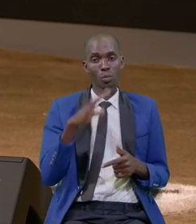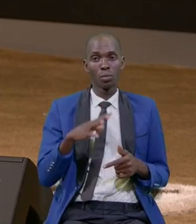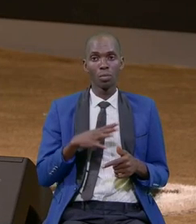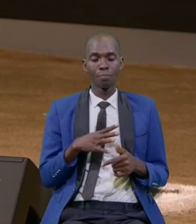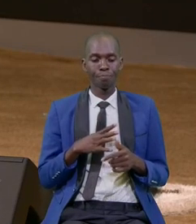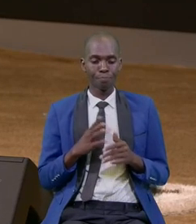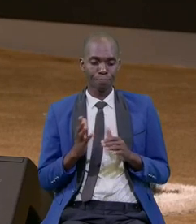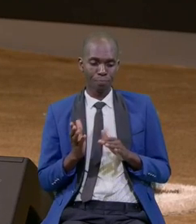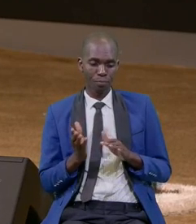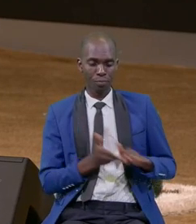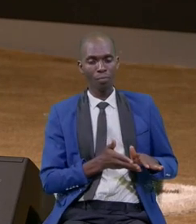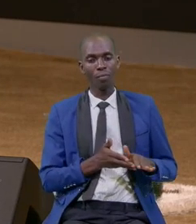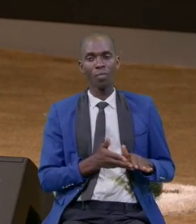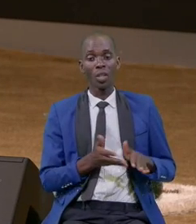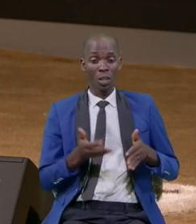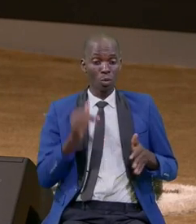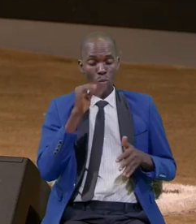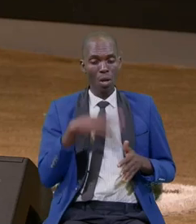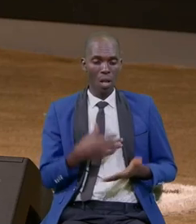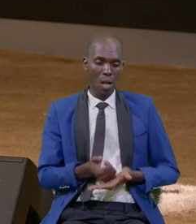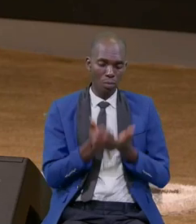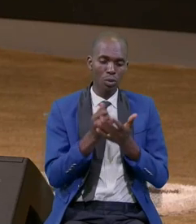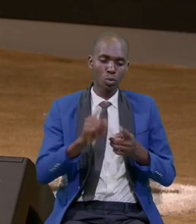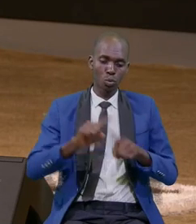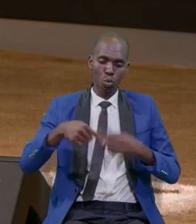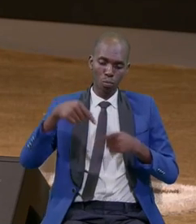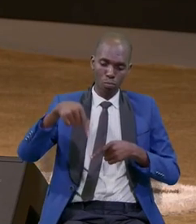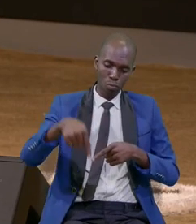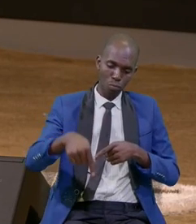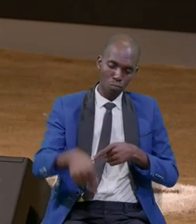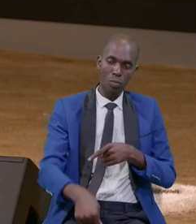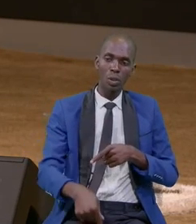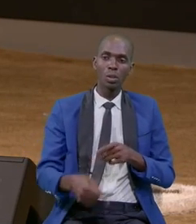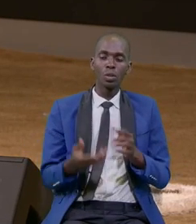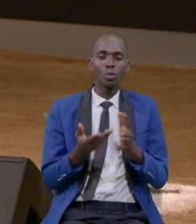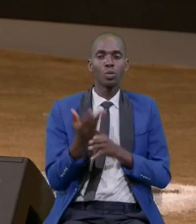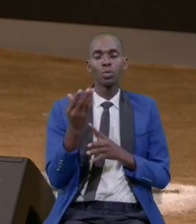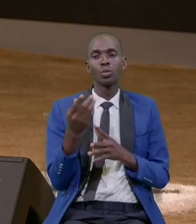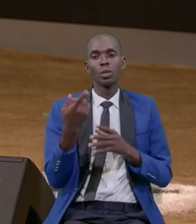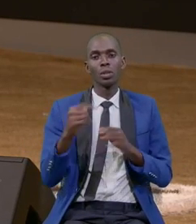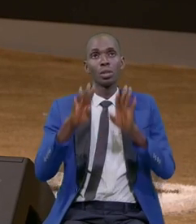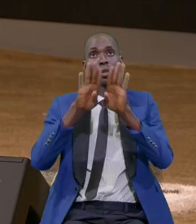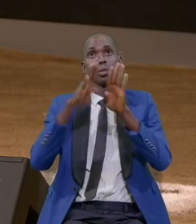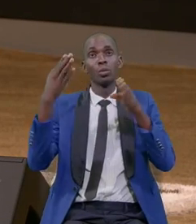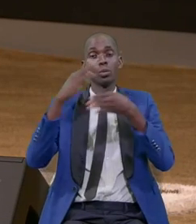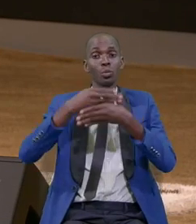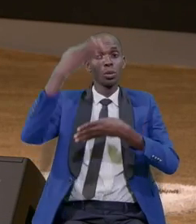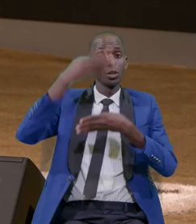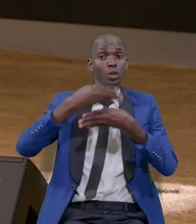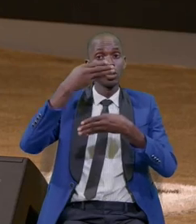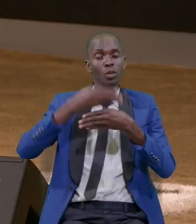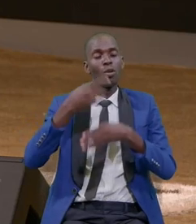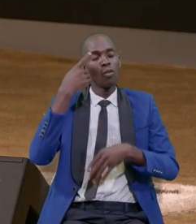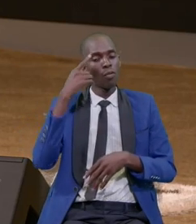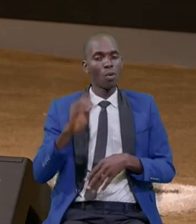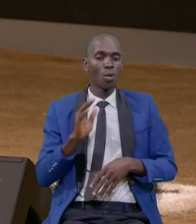elle les fit descendre avec une corde par la fenêtre, car